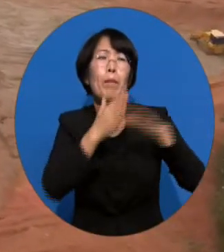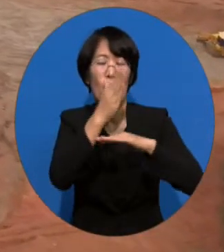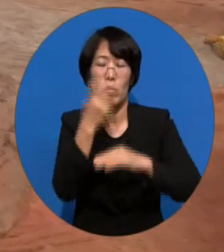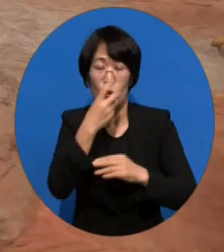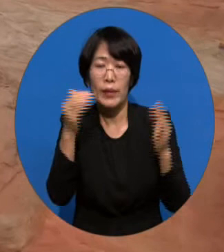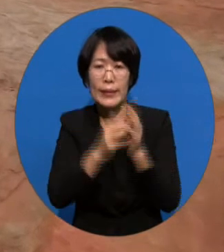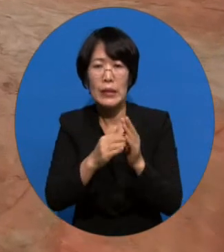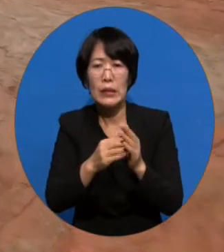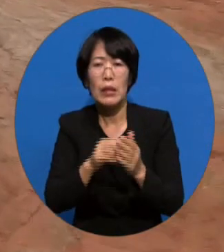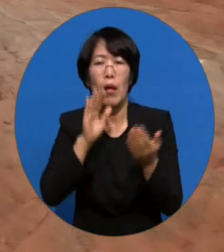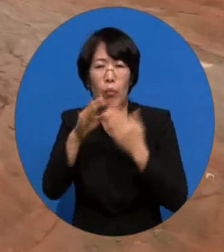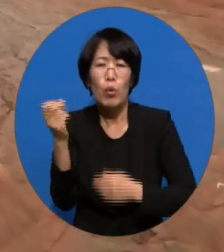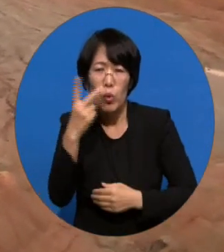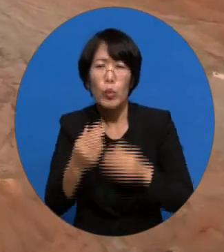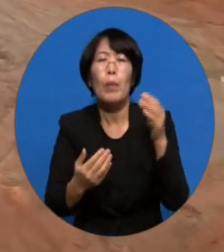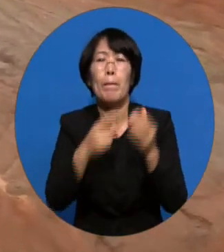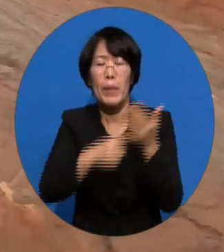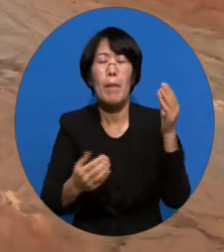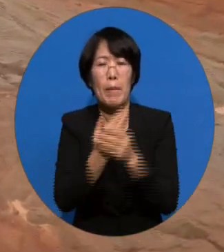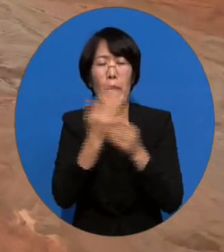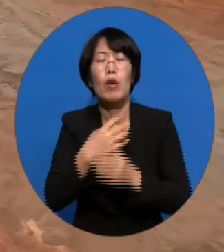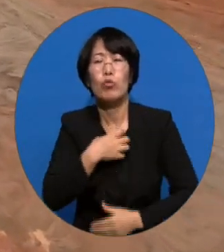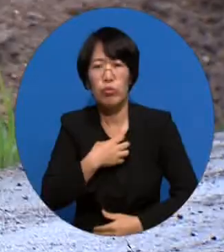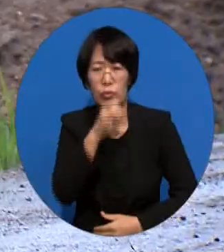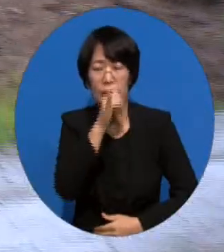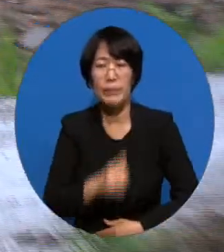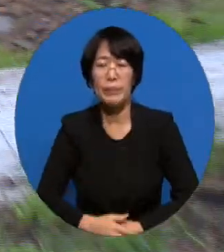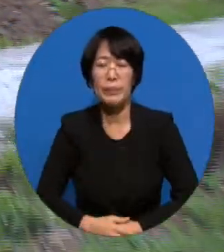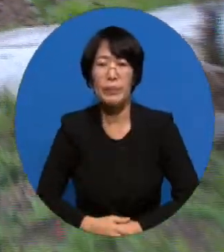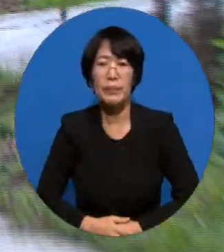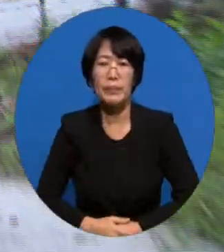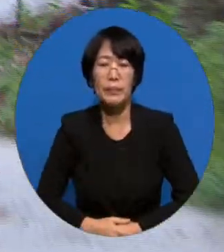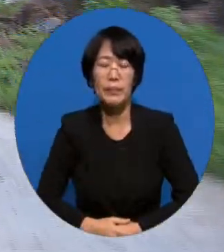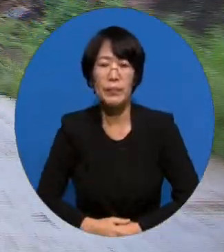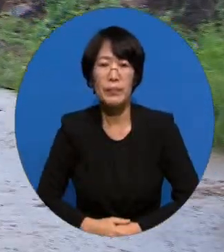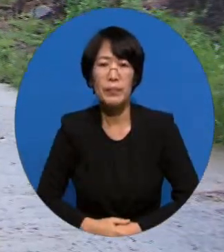비슷한 피해가 언제든지 발생할 수 있다는 우려가 나오고 있습니다. MBC 뉴스 조희원입니다.